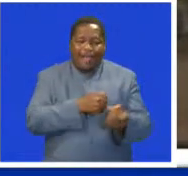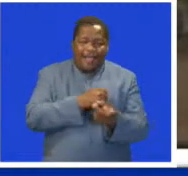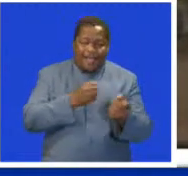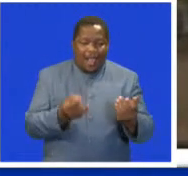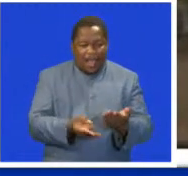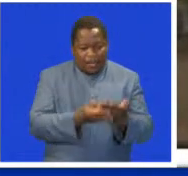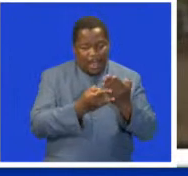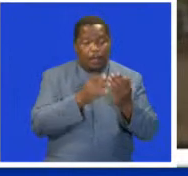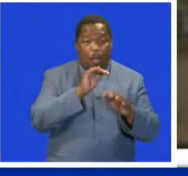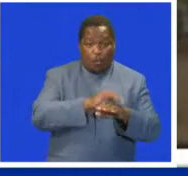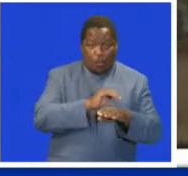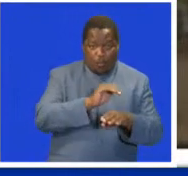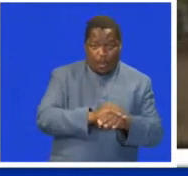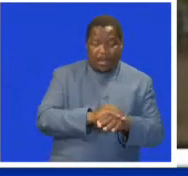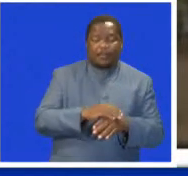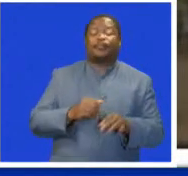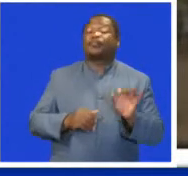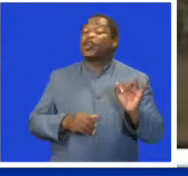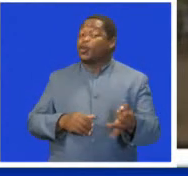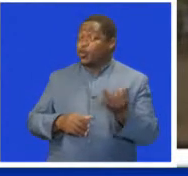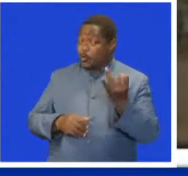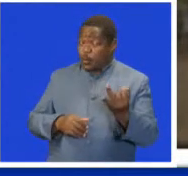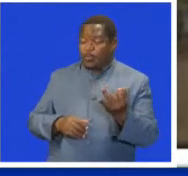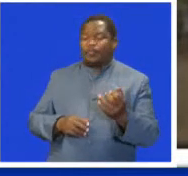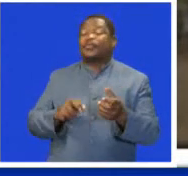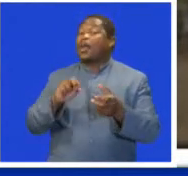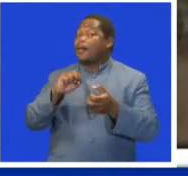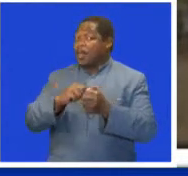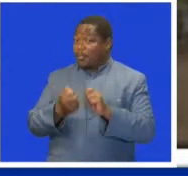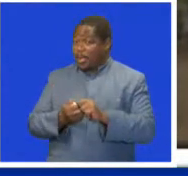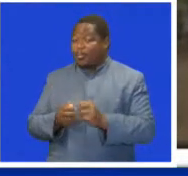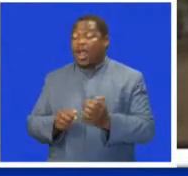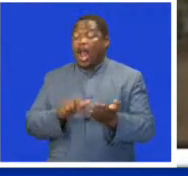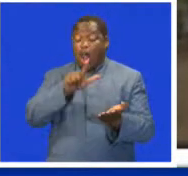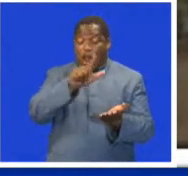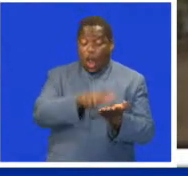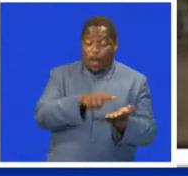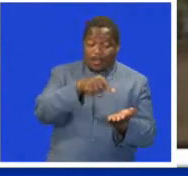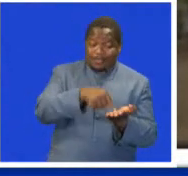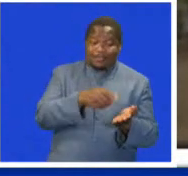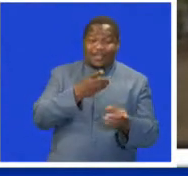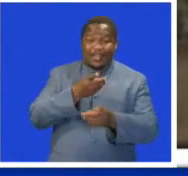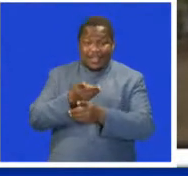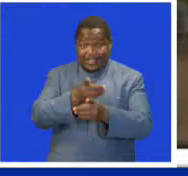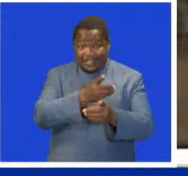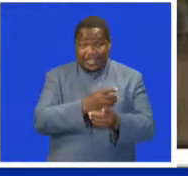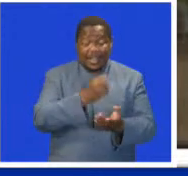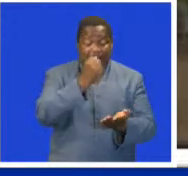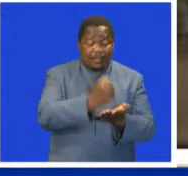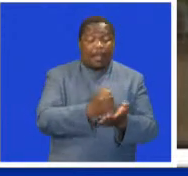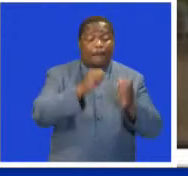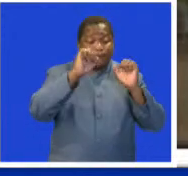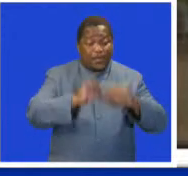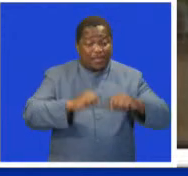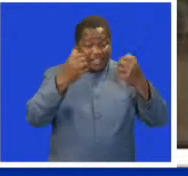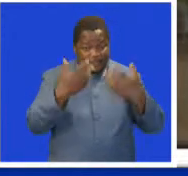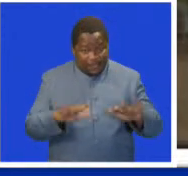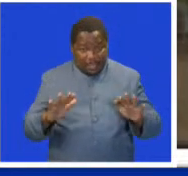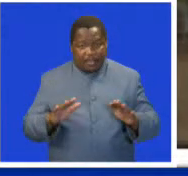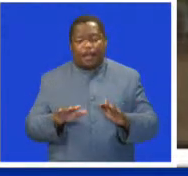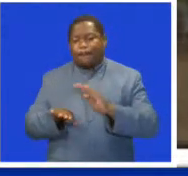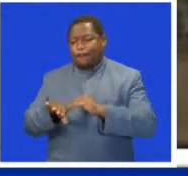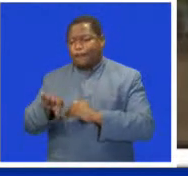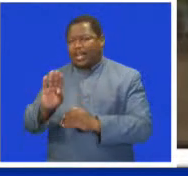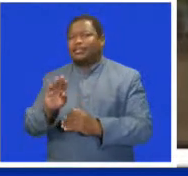leyo yesibili kube indzaba yokuthi nakwakhiwa umthetho ke kudinga ukuthi bese kuba nema regulations ngokuthi lokhu kuyawusebenza kanje